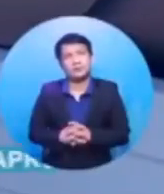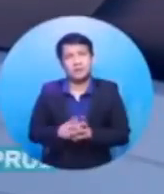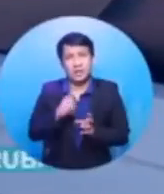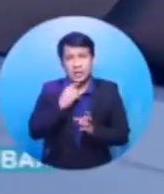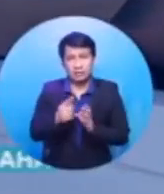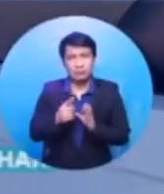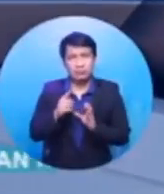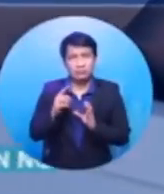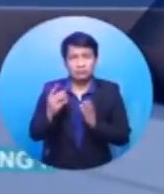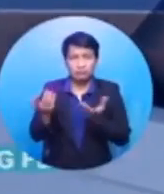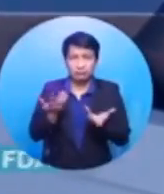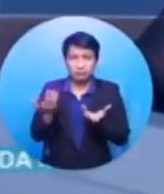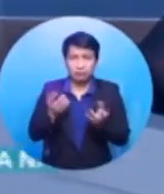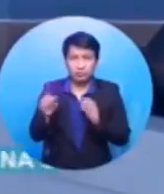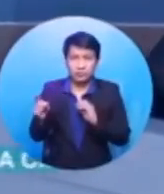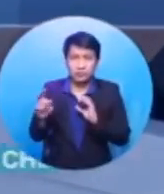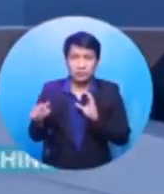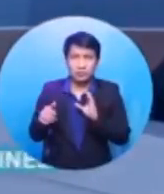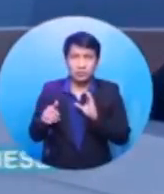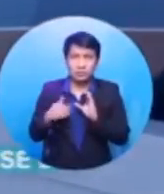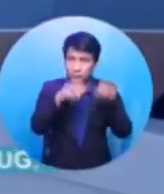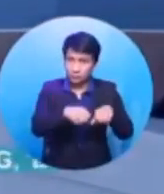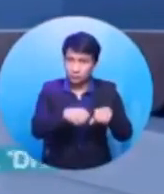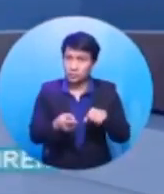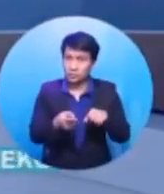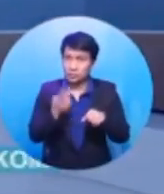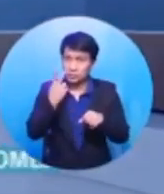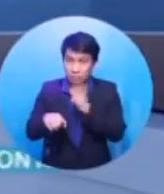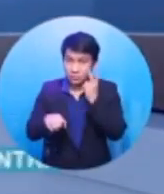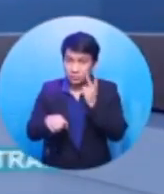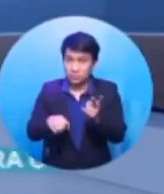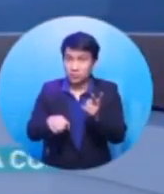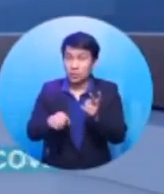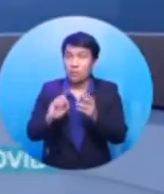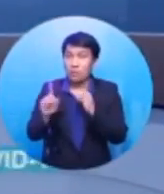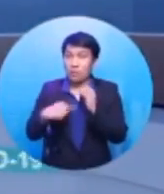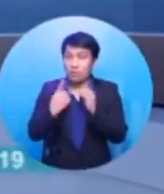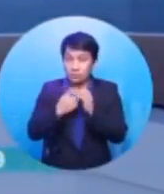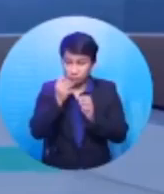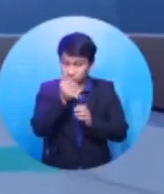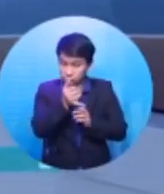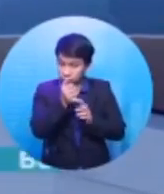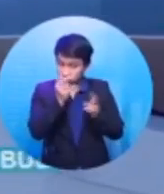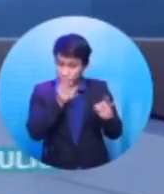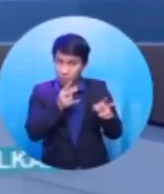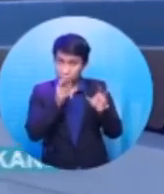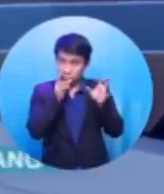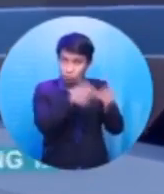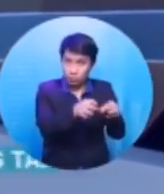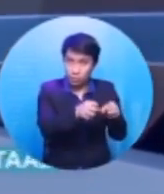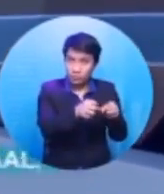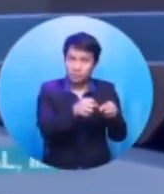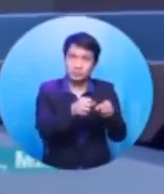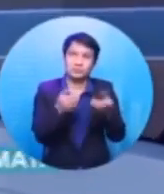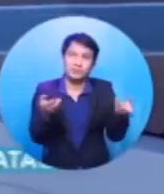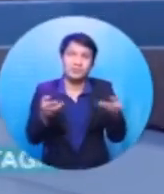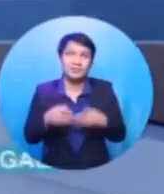Ito yung bukang bibig ng mga netizen kapag merong nahuhuli, caught in the act. Ika nga, yung bang, huli ka, Balbol!